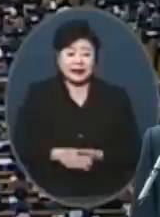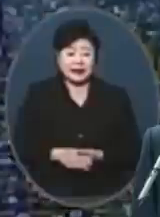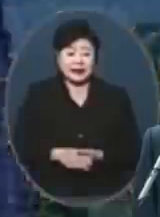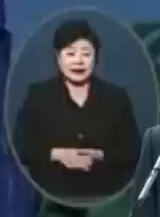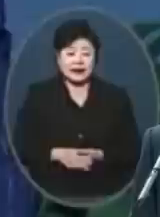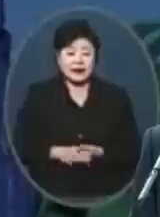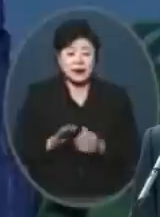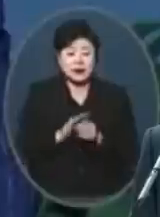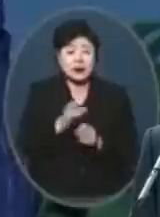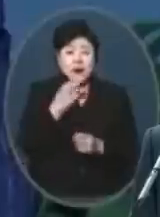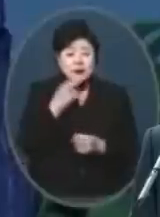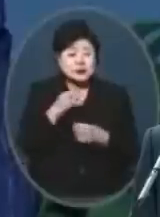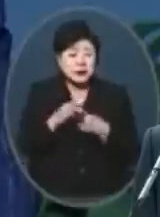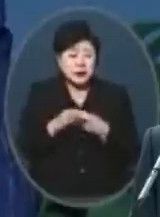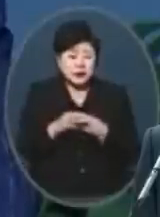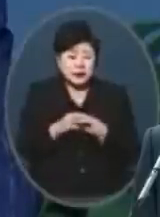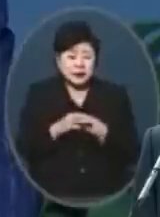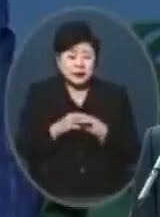위로가 없으면